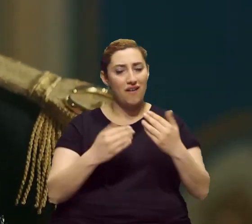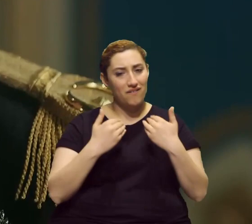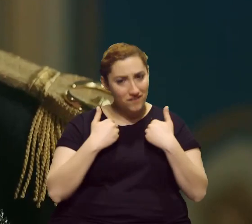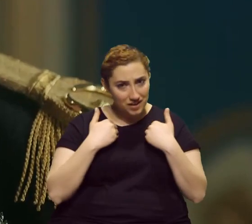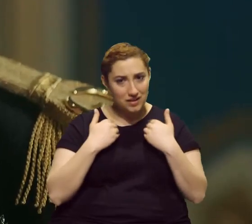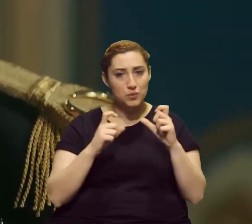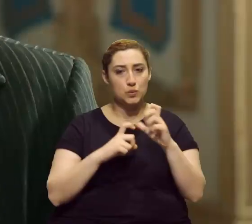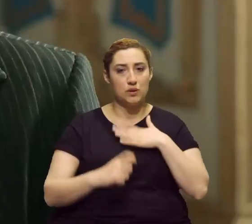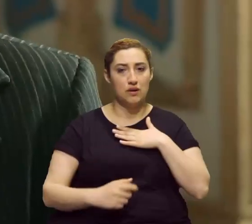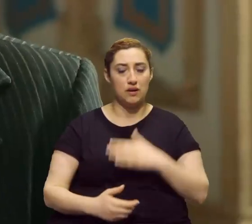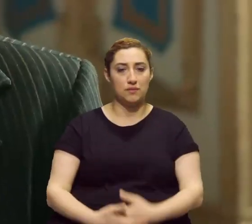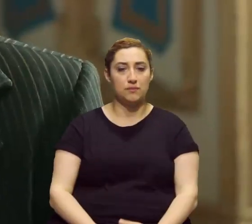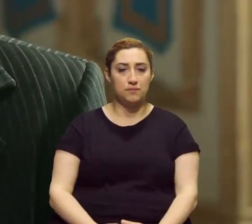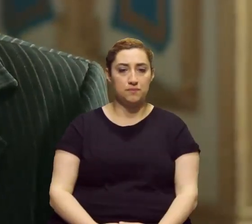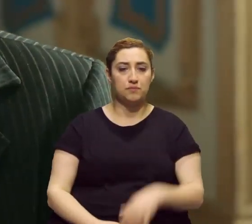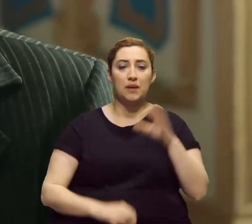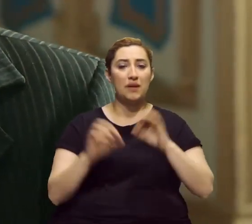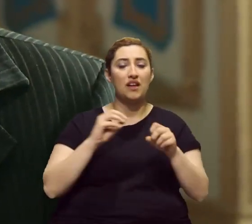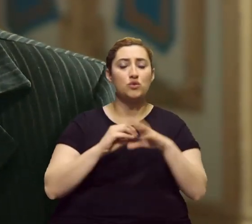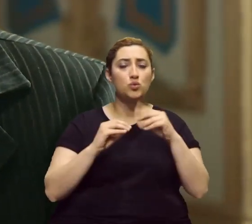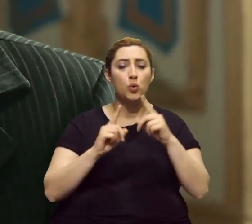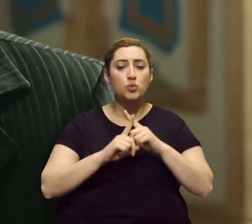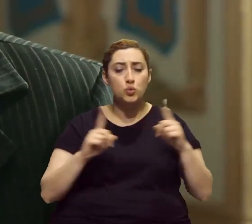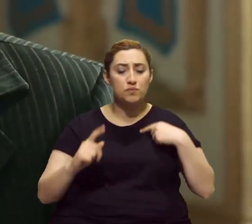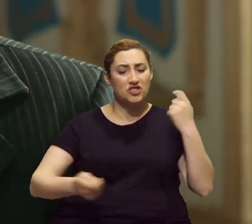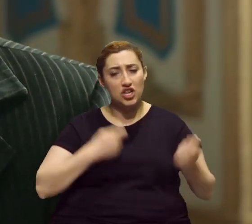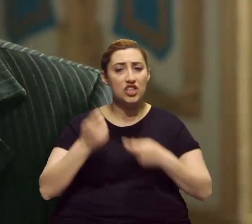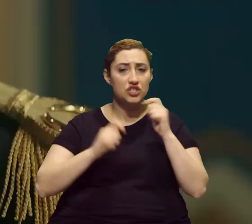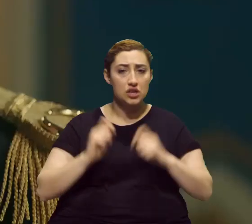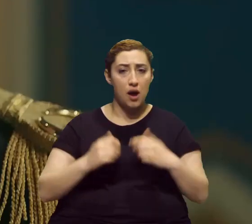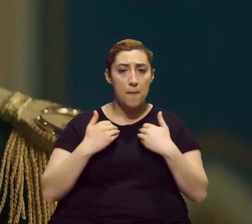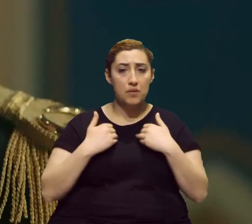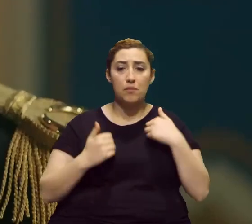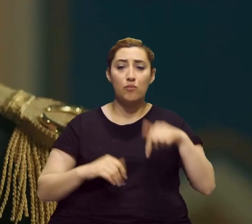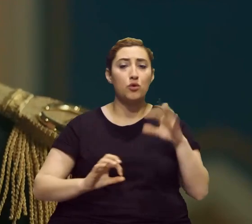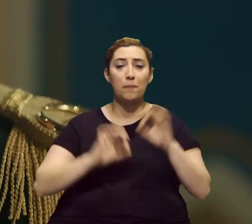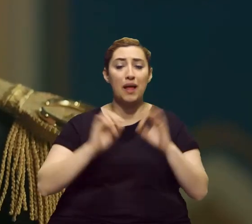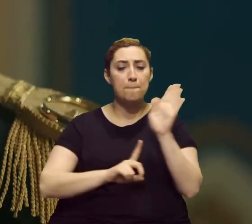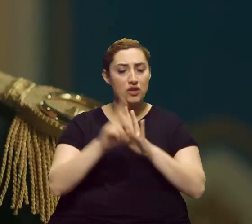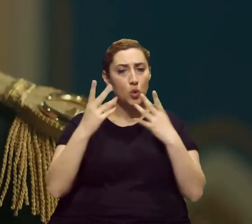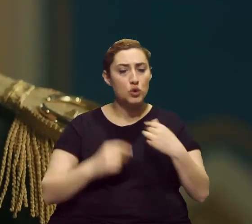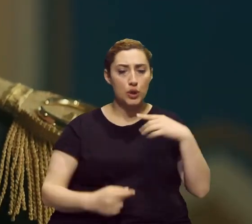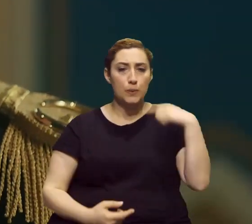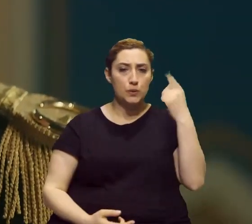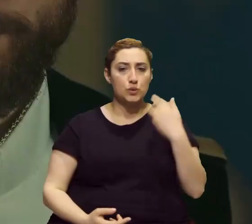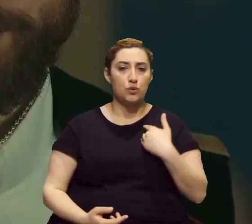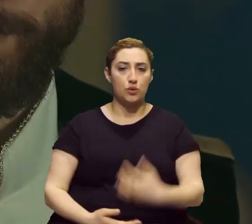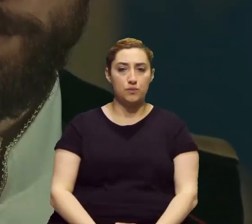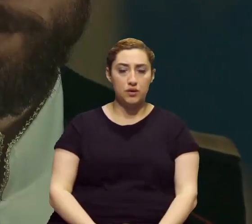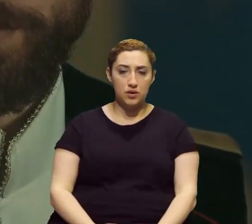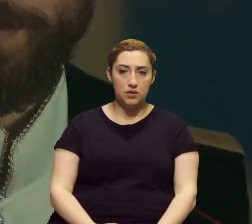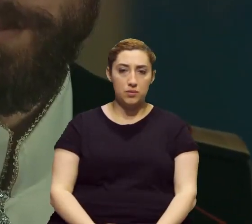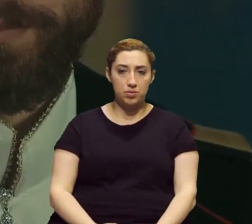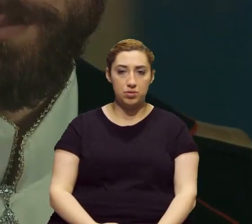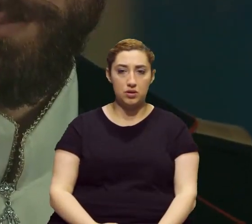Affınıza sığınarak sultanım, plan üzerinde çok uzun süre çalıştım. Ben bu planın başarılı olacağını düşünüyorum. Tüm